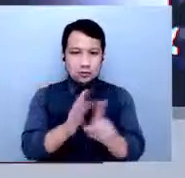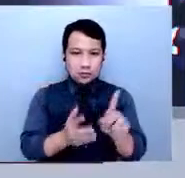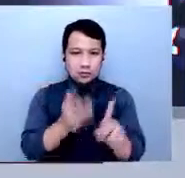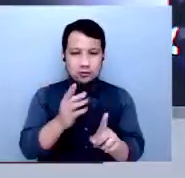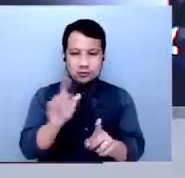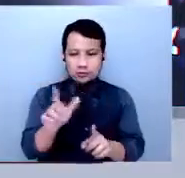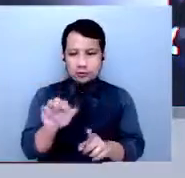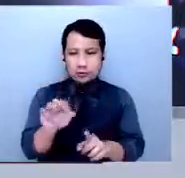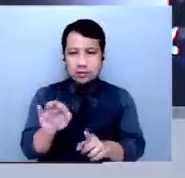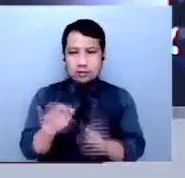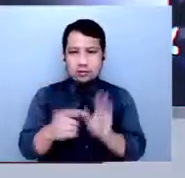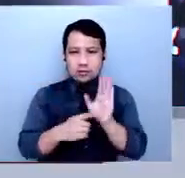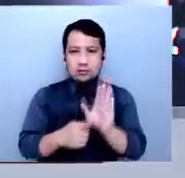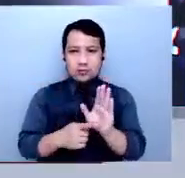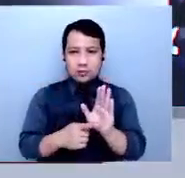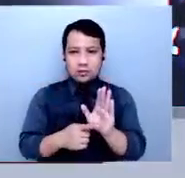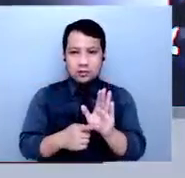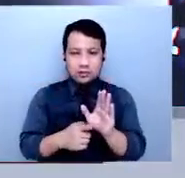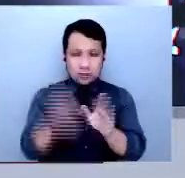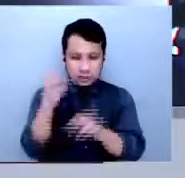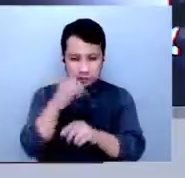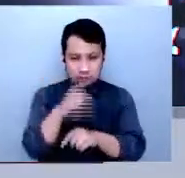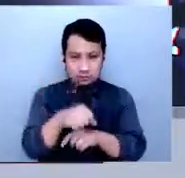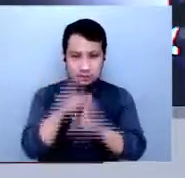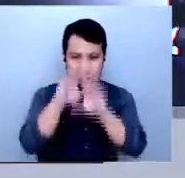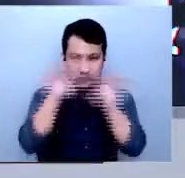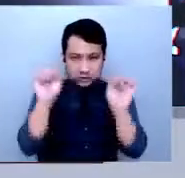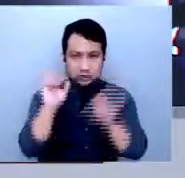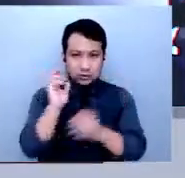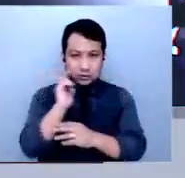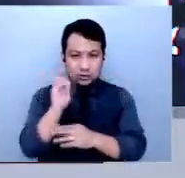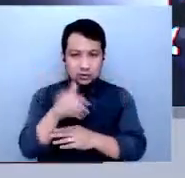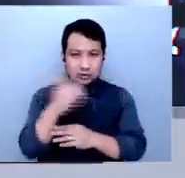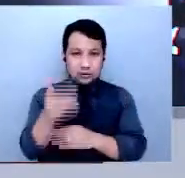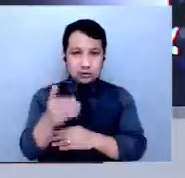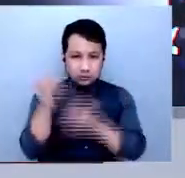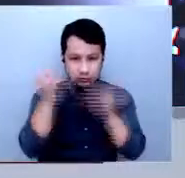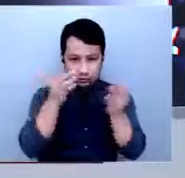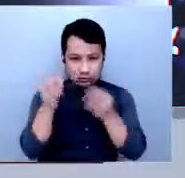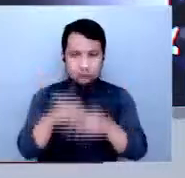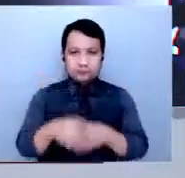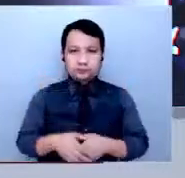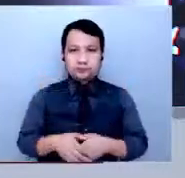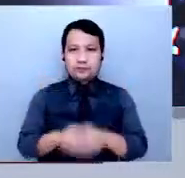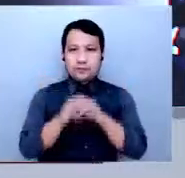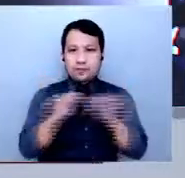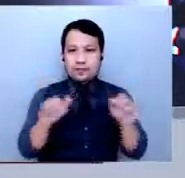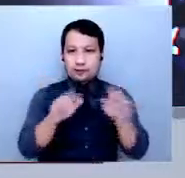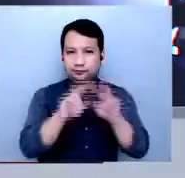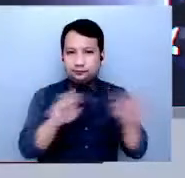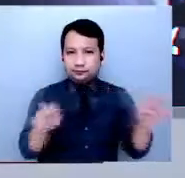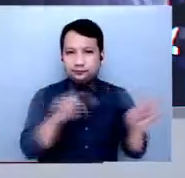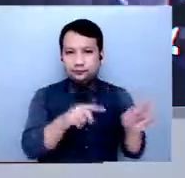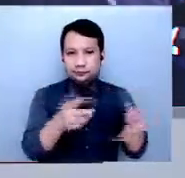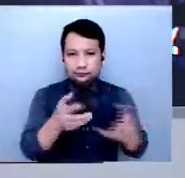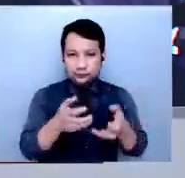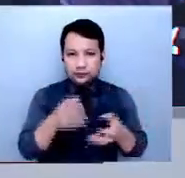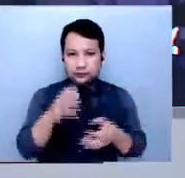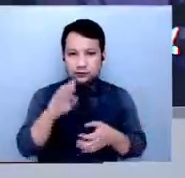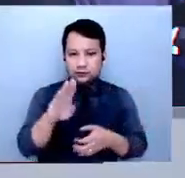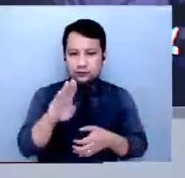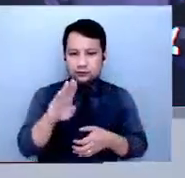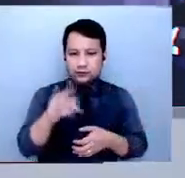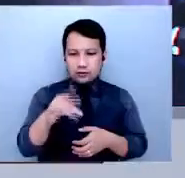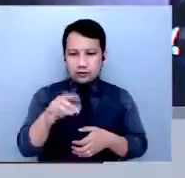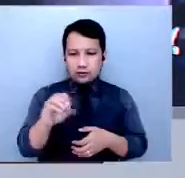2019 kung saan dinawit niya si Pangulong Duterte sa ilegal na droga. Base sa investigasyon, gusto raw ni Bicoy na sumali